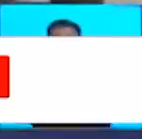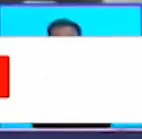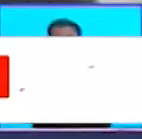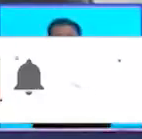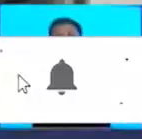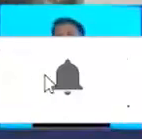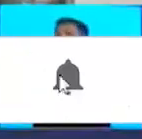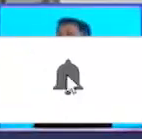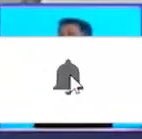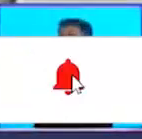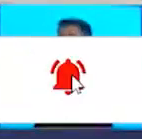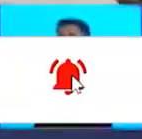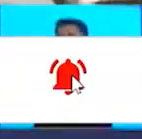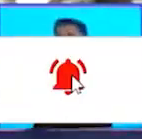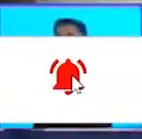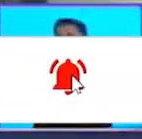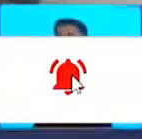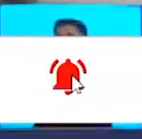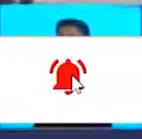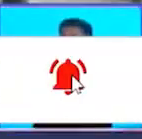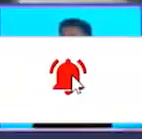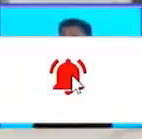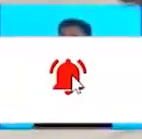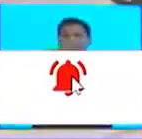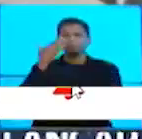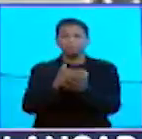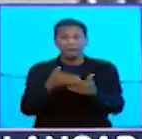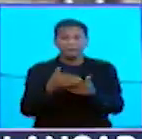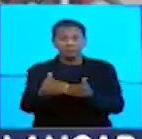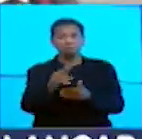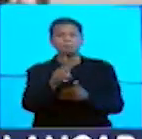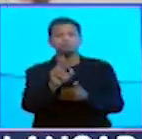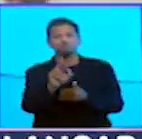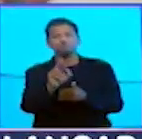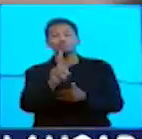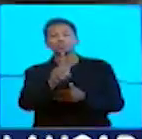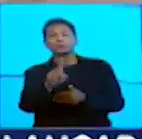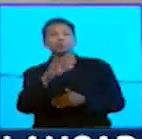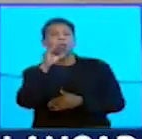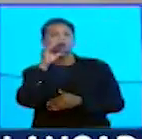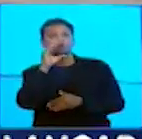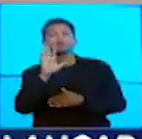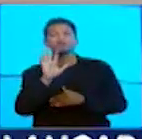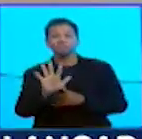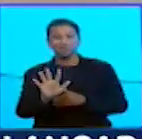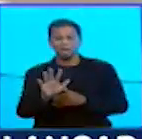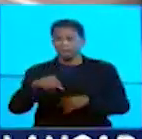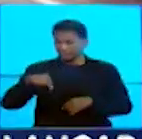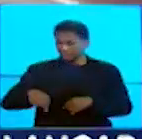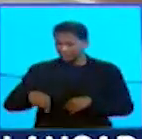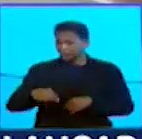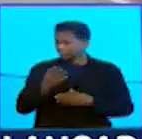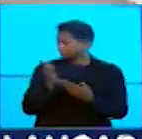dengan perpanjangan PPKM level 4 sampai 23 Agustus 2021 nantinya, saat ini saya sedang berada di salah